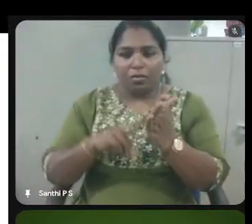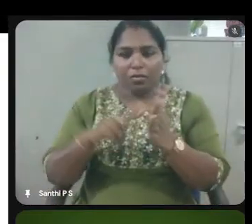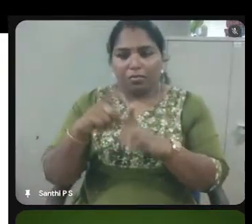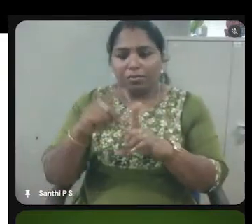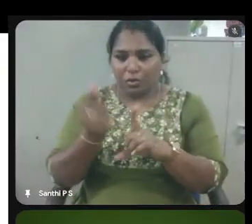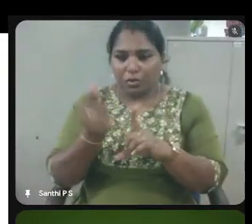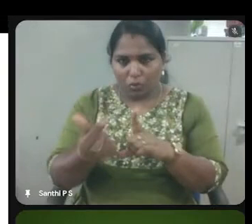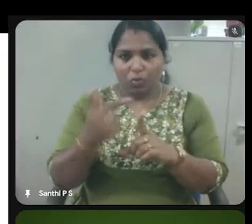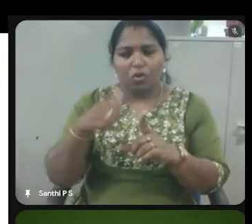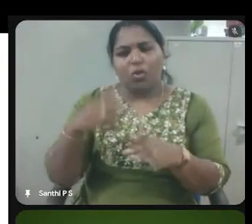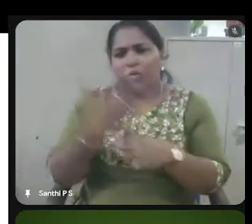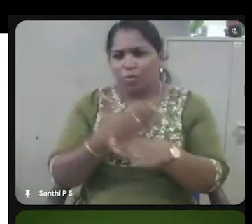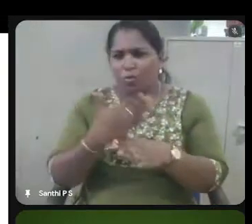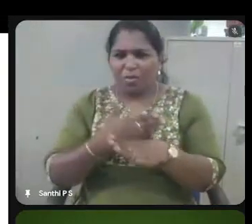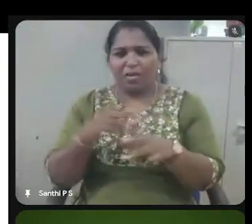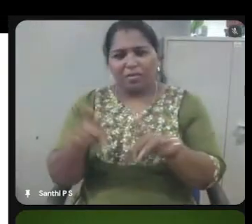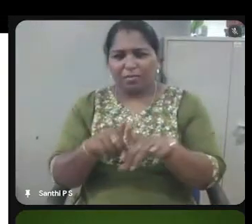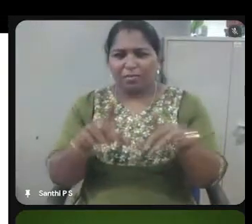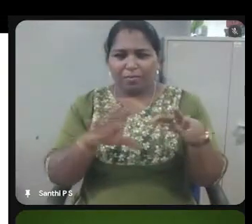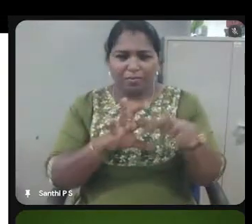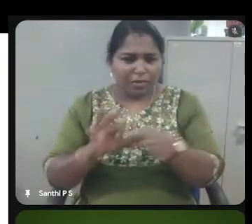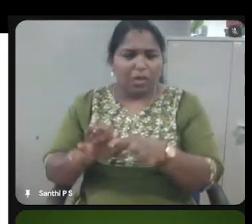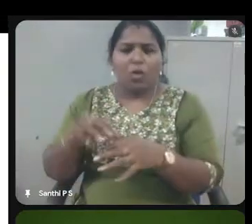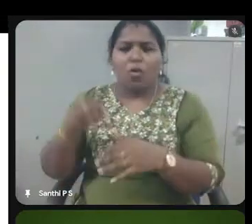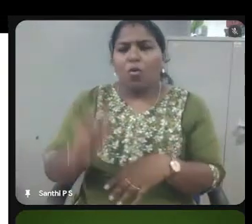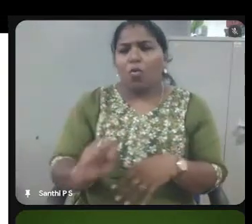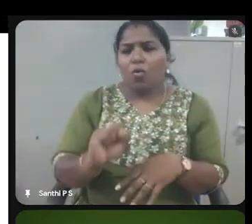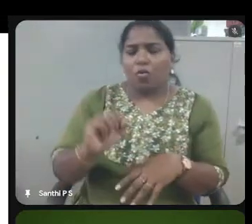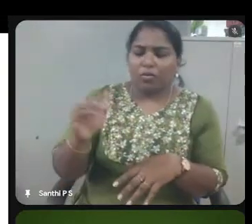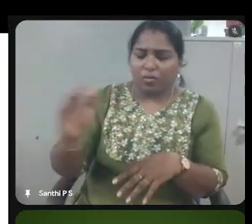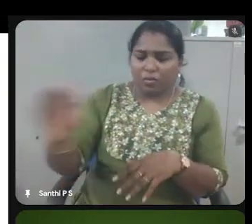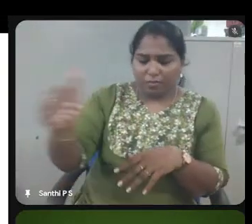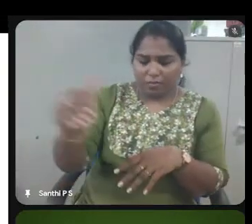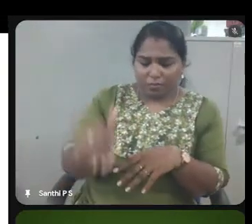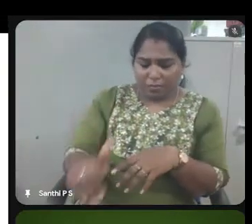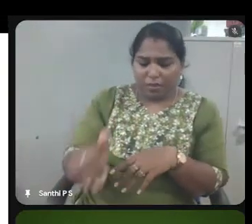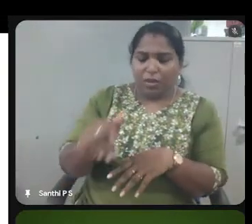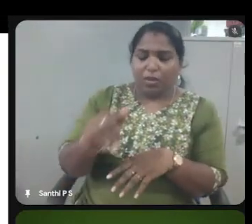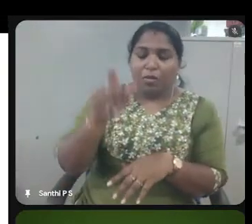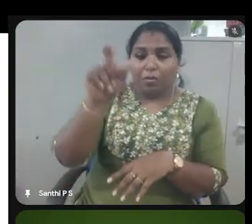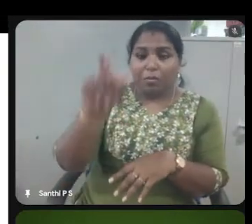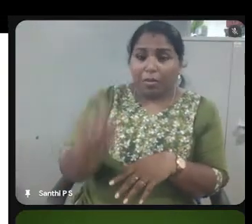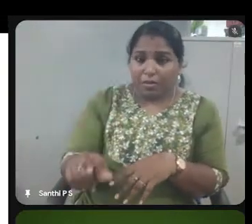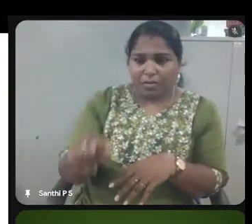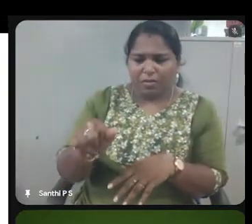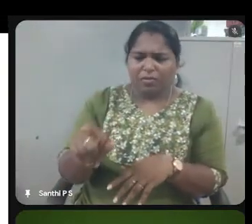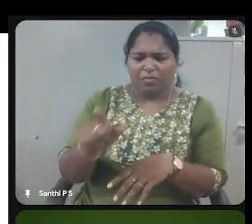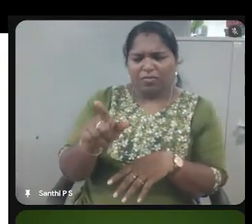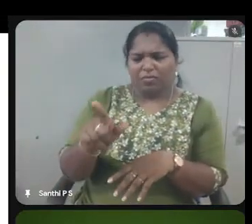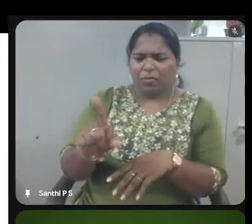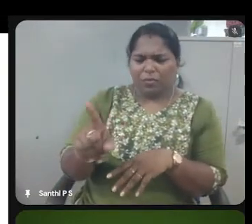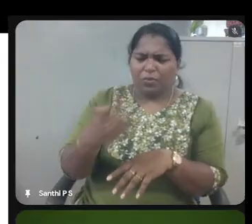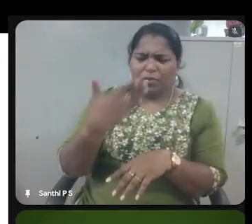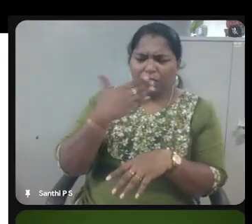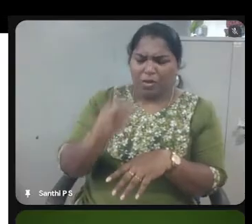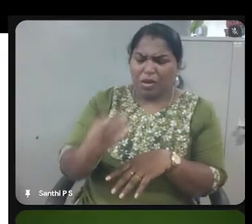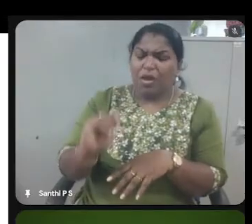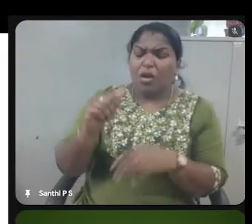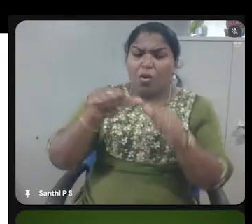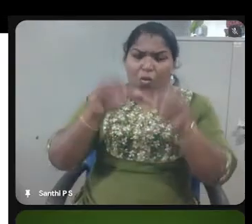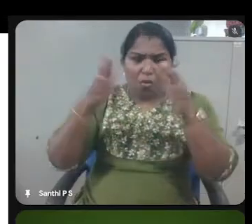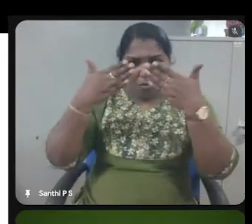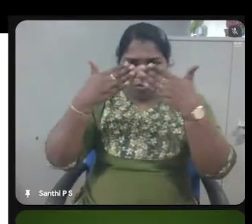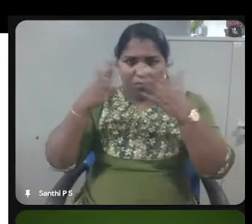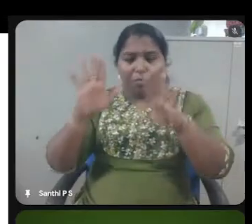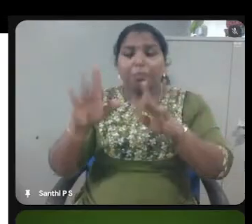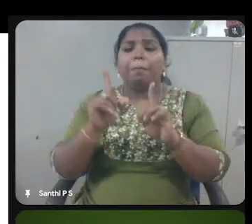ഏരിയയിലാണ്. അപ്പോ എൻ്റെ അടുത്ത് വന്ന ഒരു പേഷ്യന്റിന്റെ കൺസേൺ എന്ന് പറഞ്ഞാൽ കുട്ടി ഓട്ടിസ്റ്റിക് ആണ്, പക്ഷെ സ്ക്രീൻ ടൈം സ്റ്റോപ്പ്